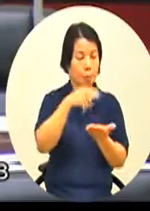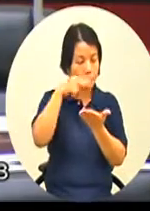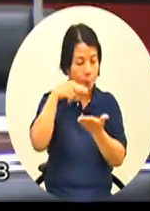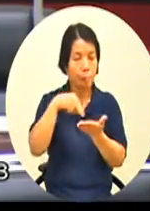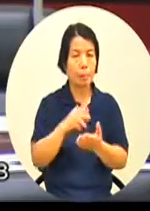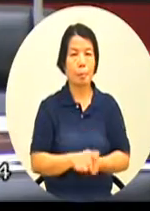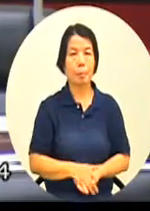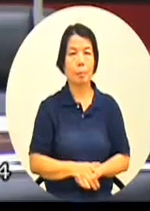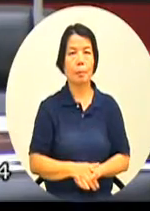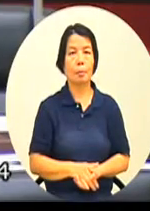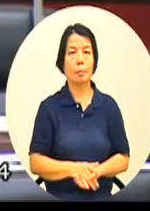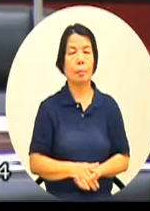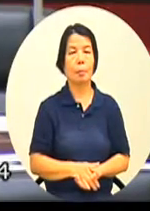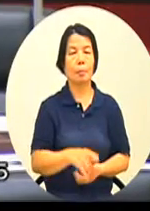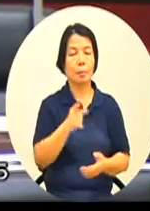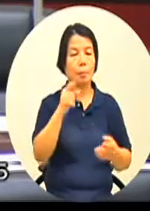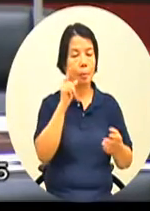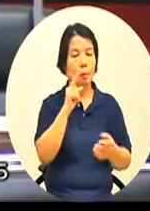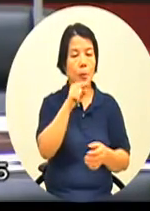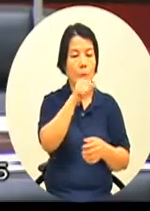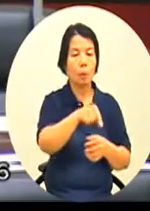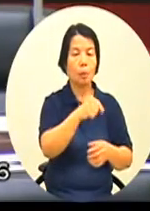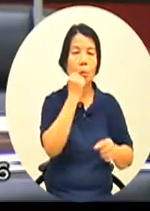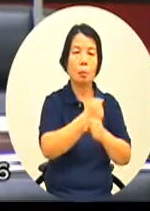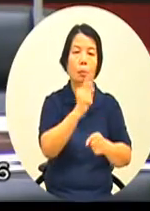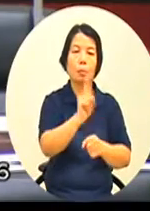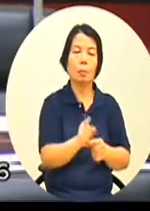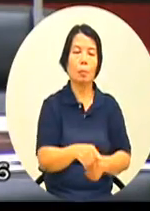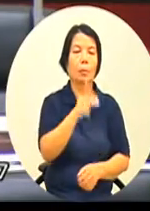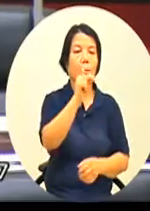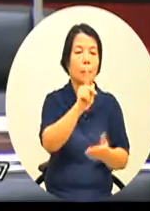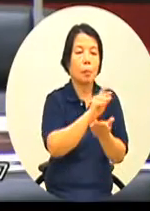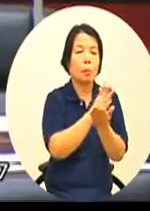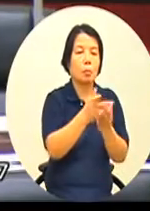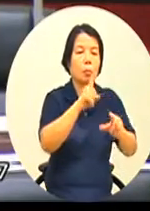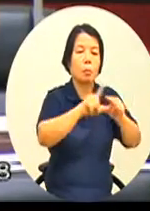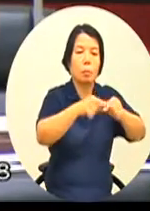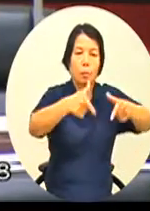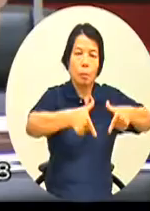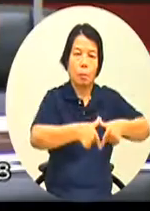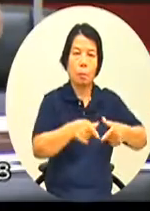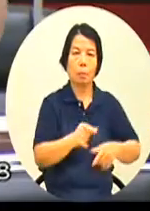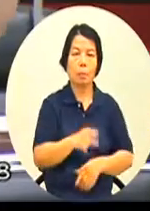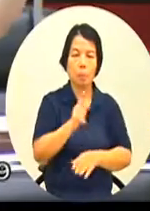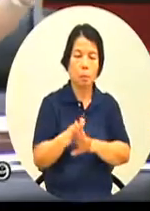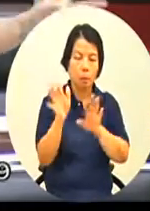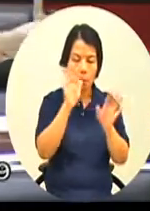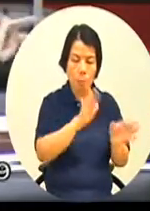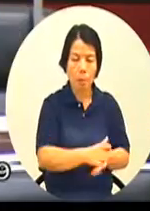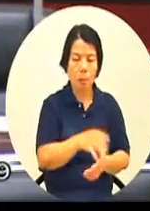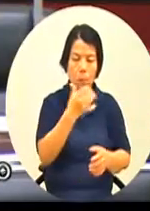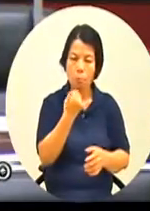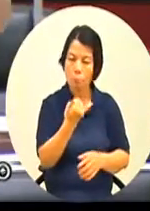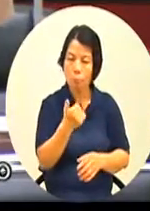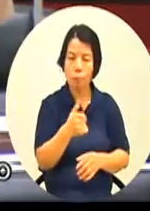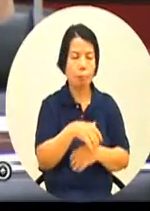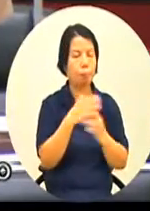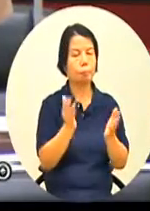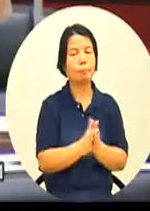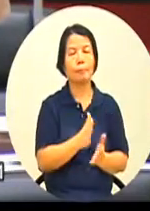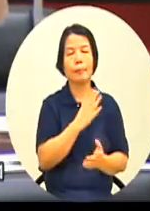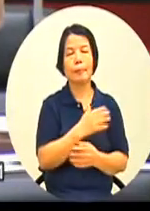啊，把那里当作什么？当作 K 书中心呐、啊。啊、但是这个现象好不好，这是另外一个问题。毕竟你